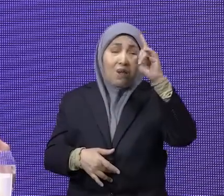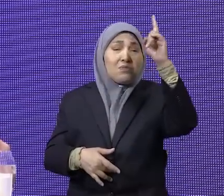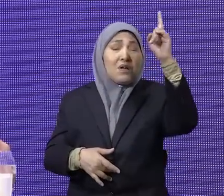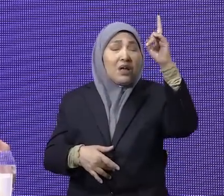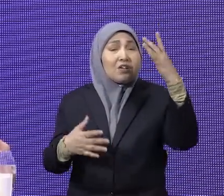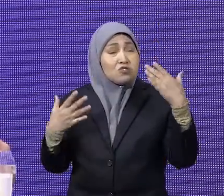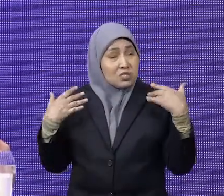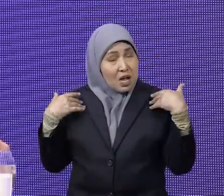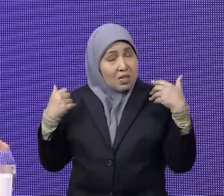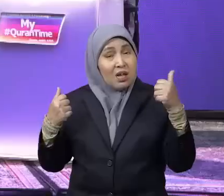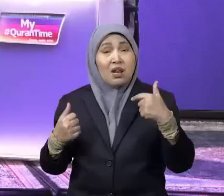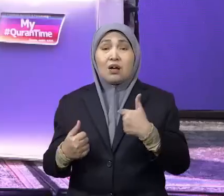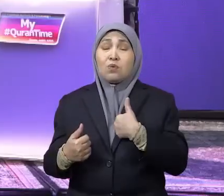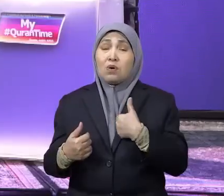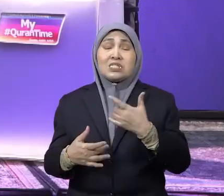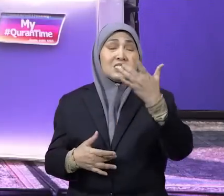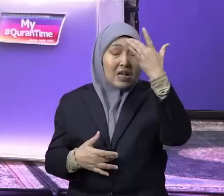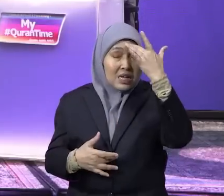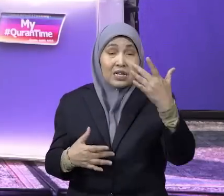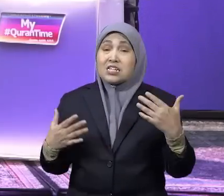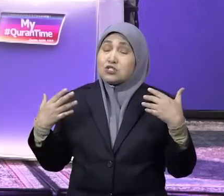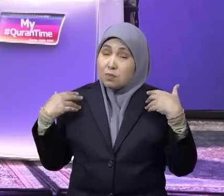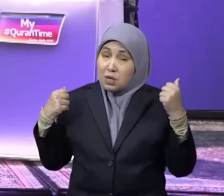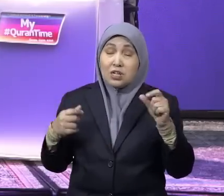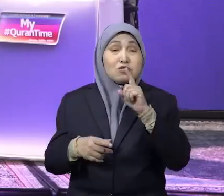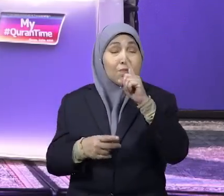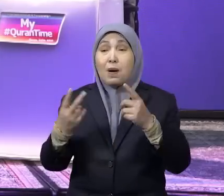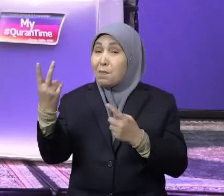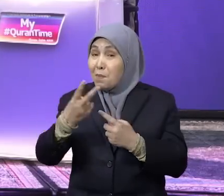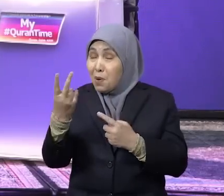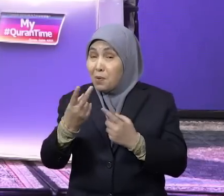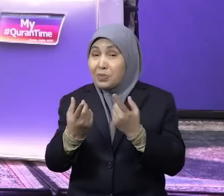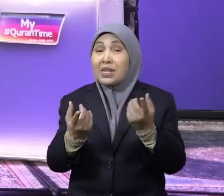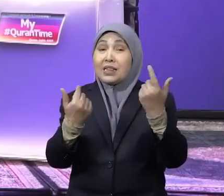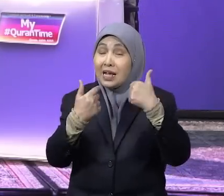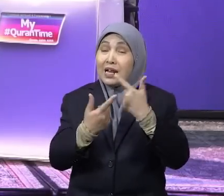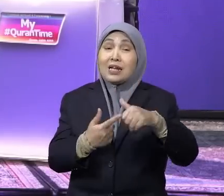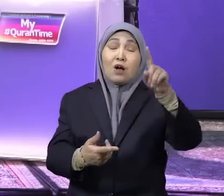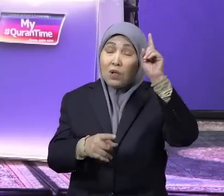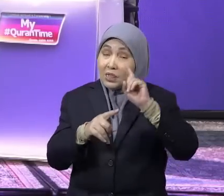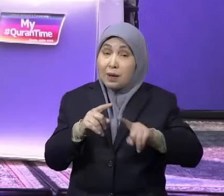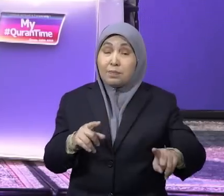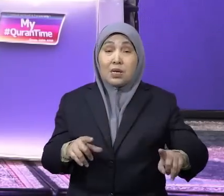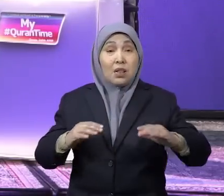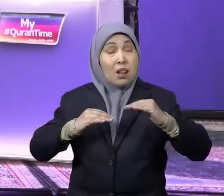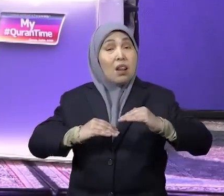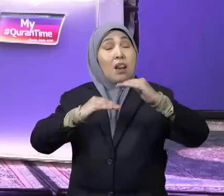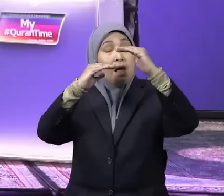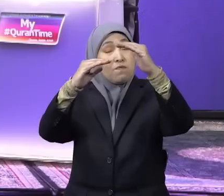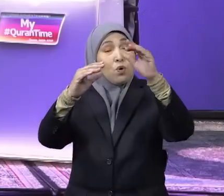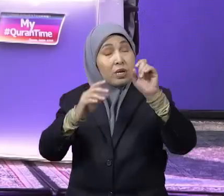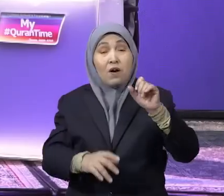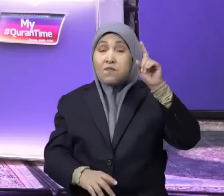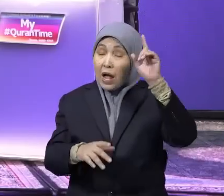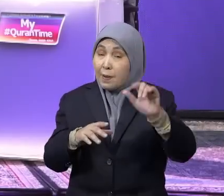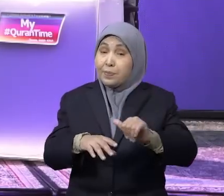yang sembuhkan aku. Sakit ke, sembuh ke sebenarnya, dua-dua datang daripada Allah. Tapi ini level orang yang faham.